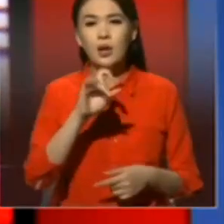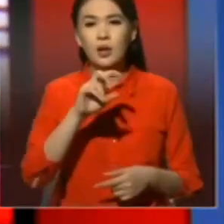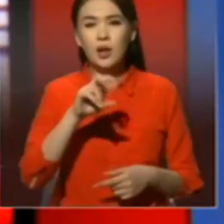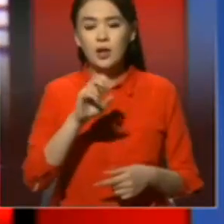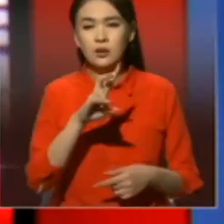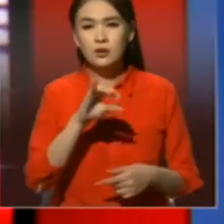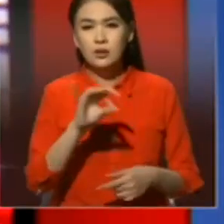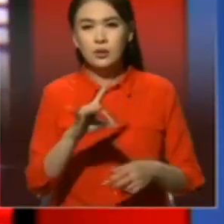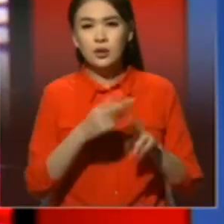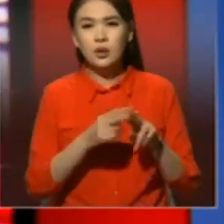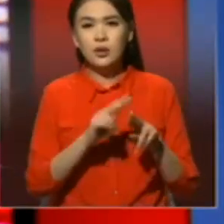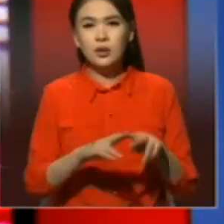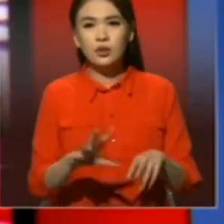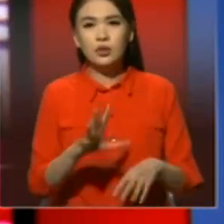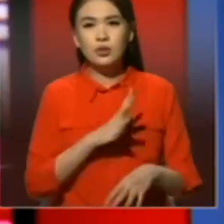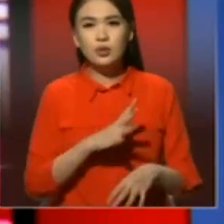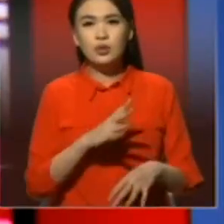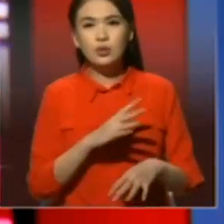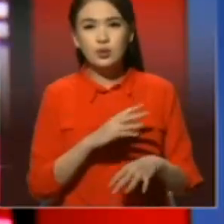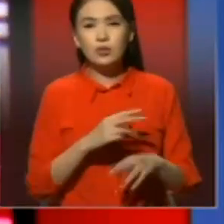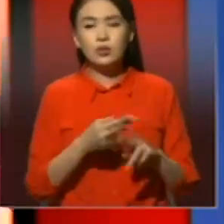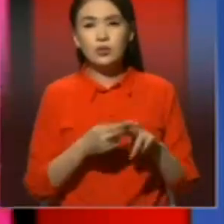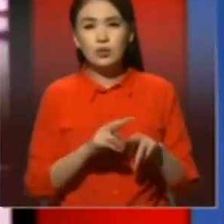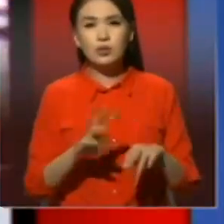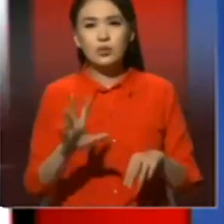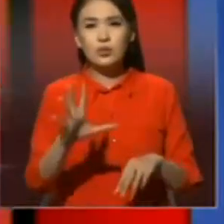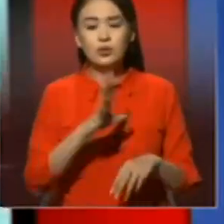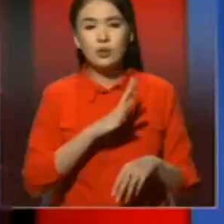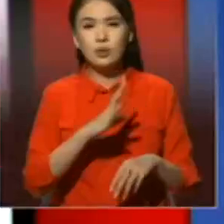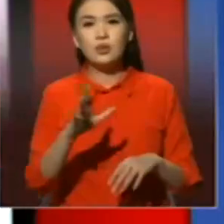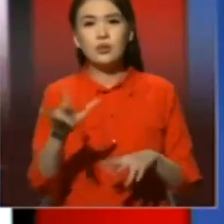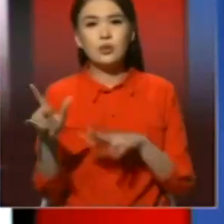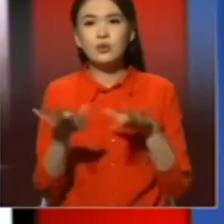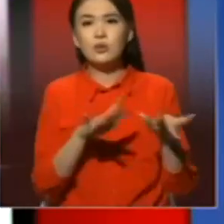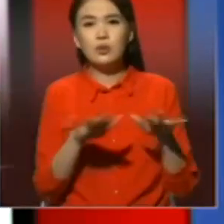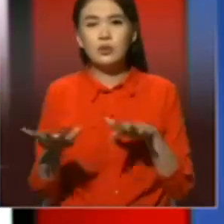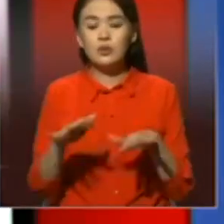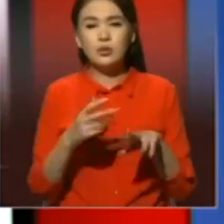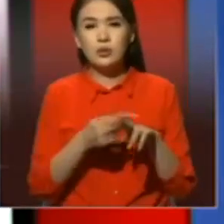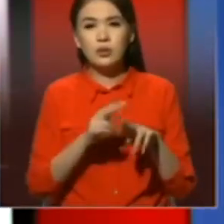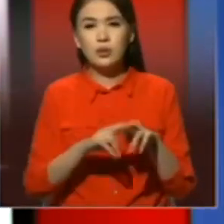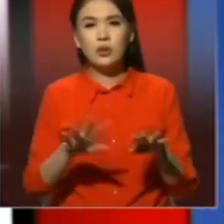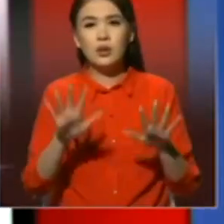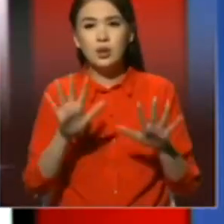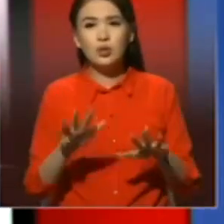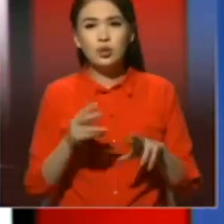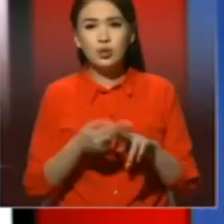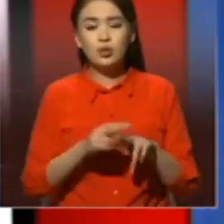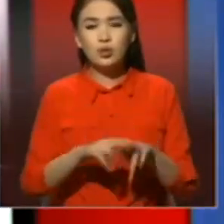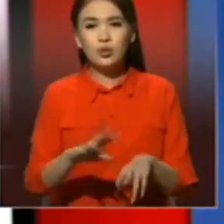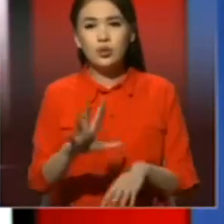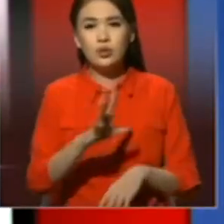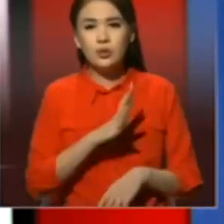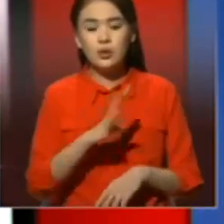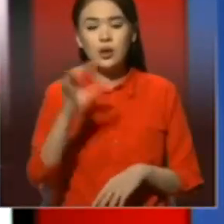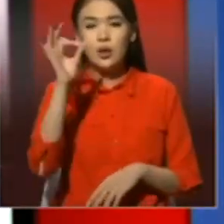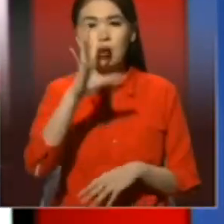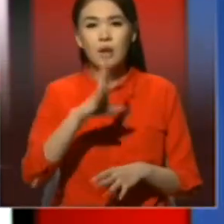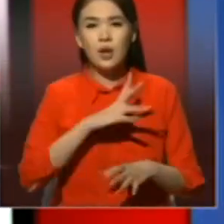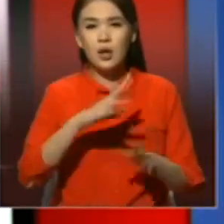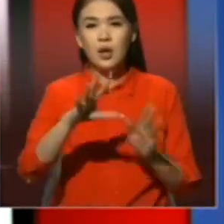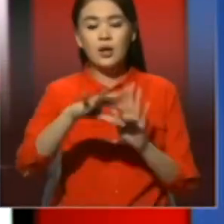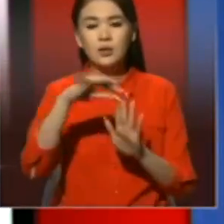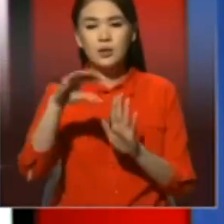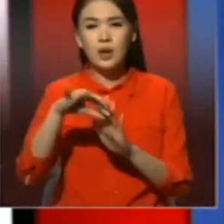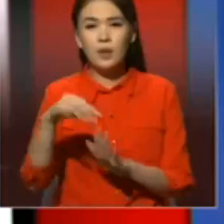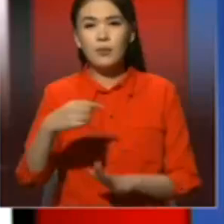біз ешқайсына куәлік берген жоқпыз. Олар өздігінен қызмет жасап отыр. Міне осы. Енді 5 сенатқа ұсынылған кандидаттың жаңағы